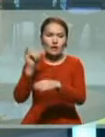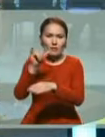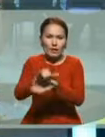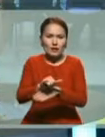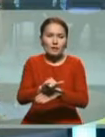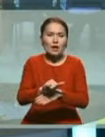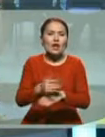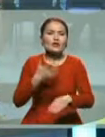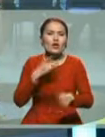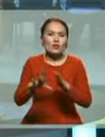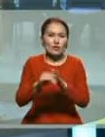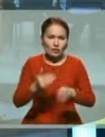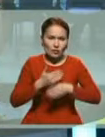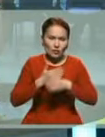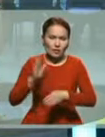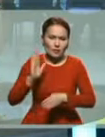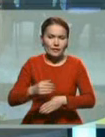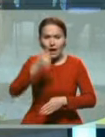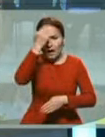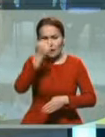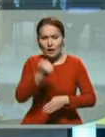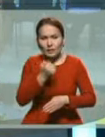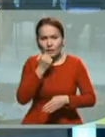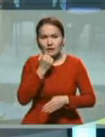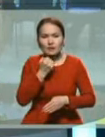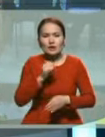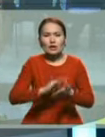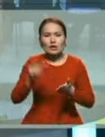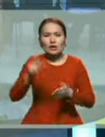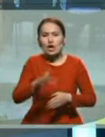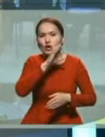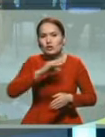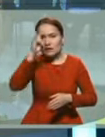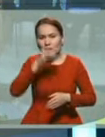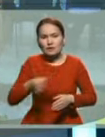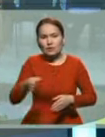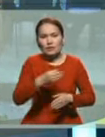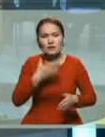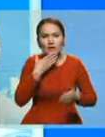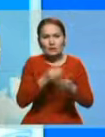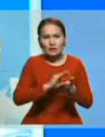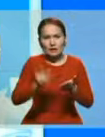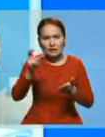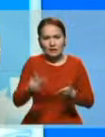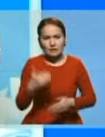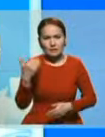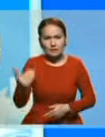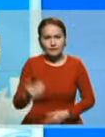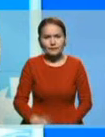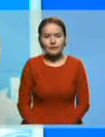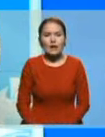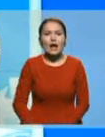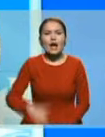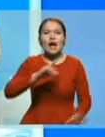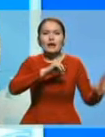Қуат. Рахмет, бізбен тікелей байланысқа шыққан солтүстік Қазақстан облысынан Айдарбек Айтмұхамбетұлы. Кемел